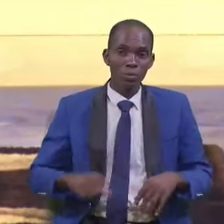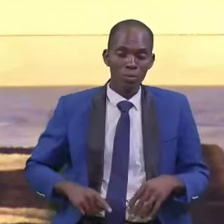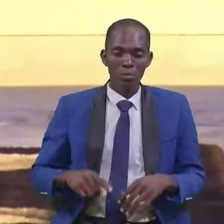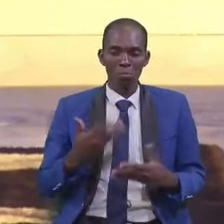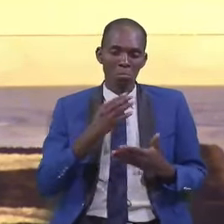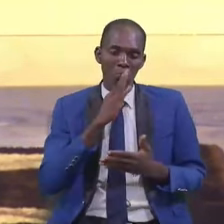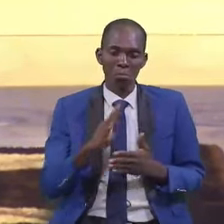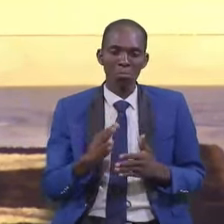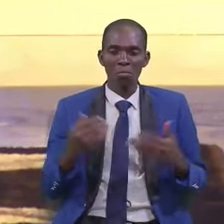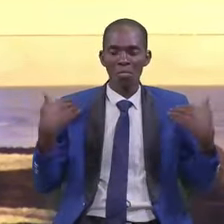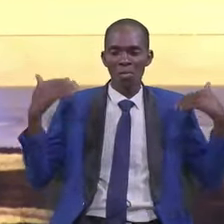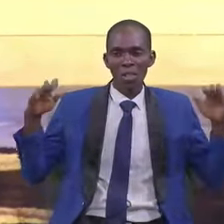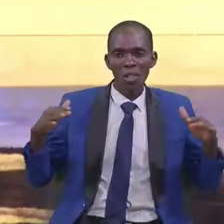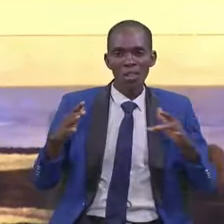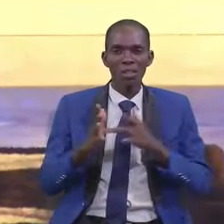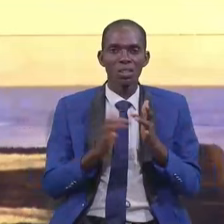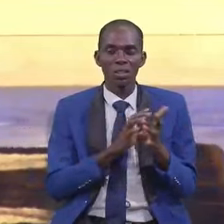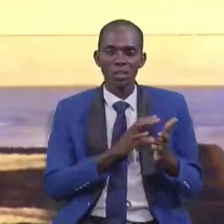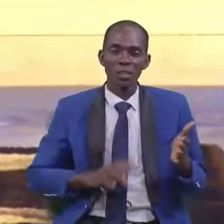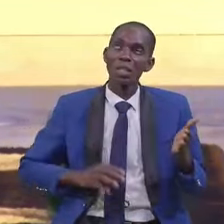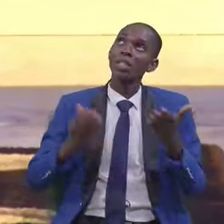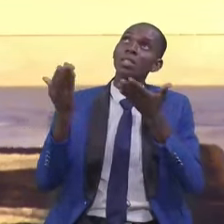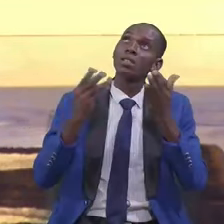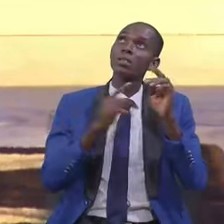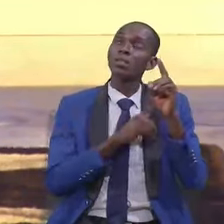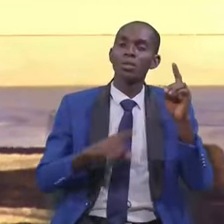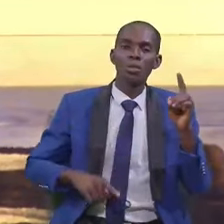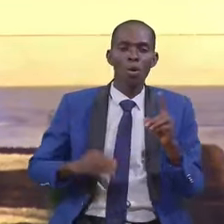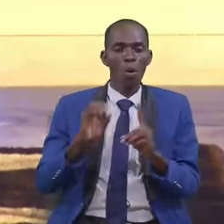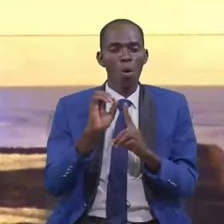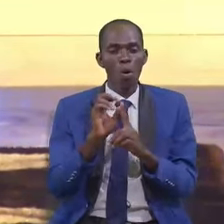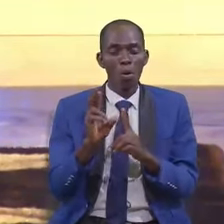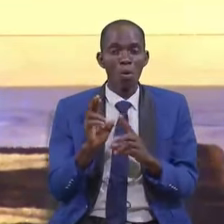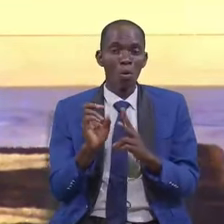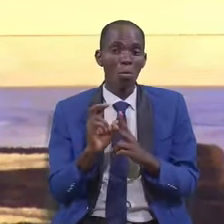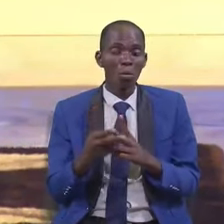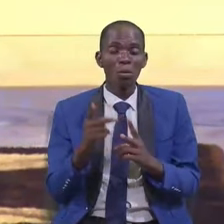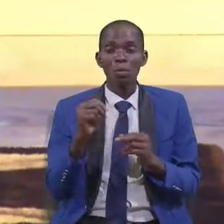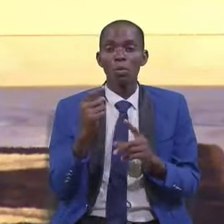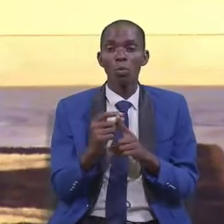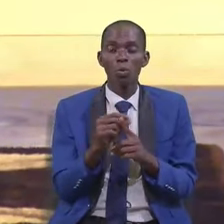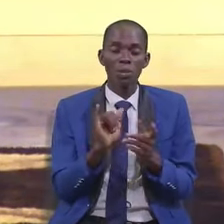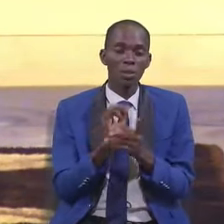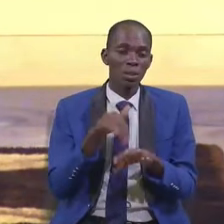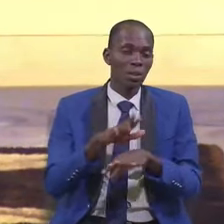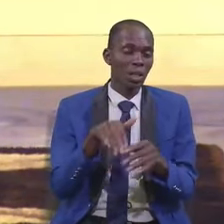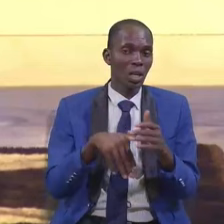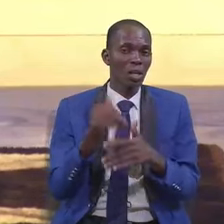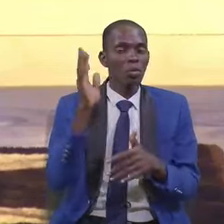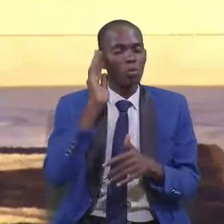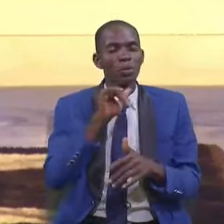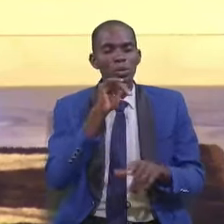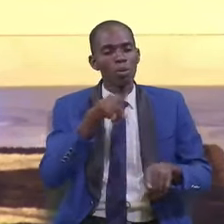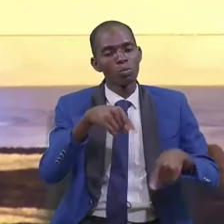bien Jésus-Christ qui est le Seigneur, ou la parole qu'il envoie, ne va pas revenir dire que oh, tu m'as